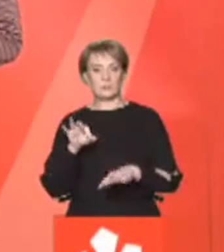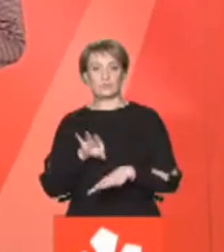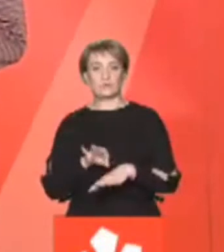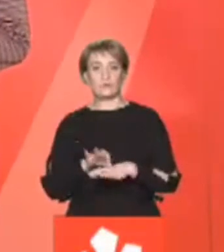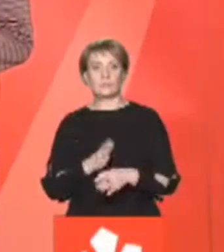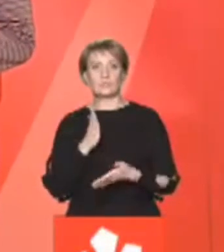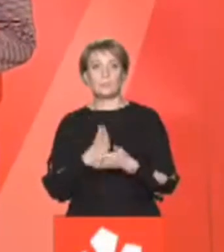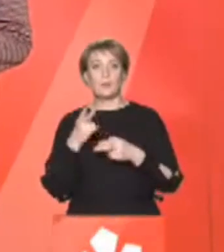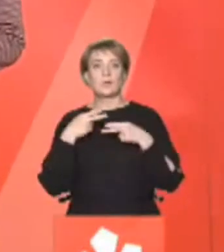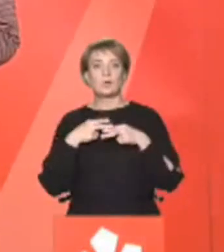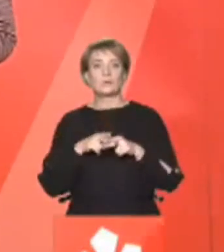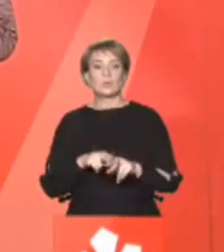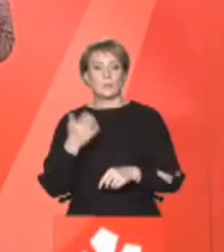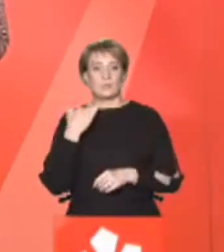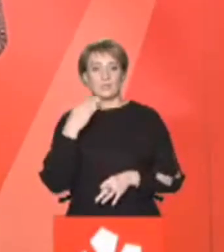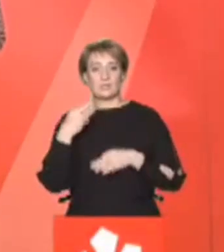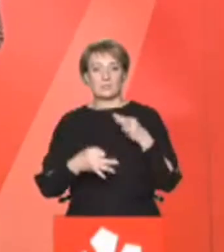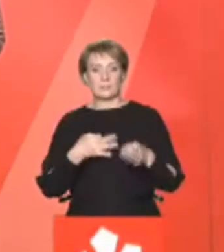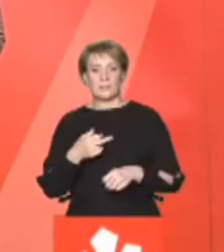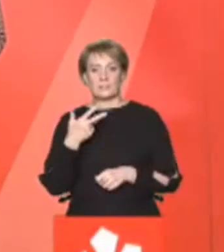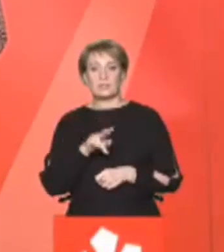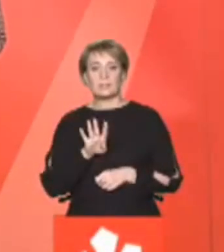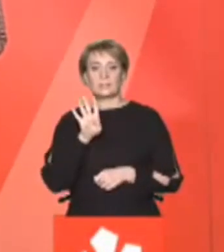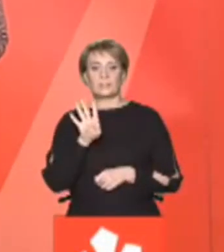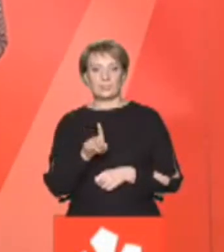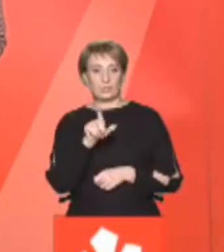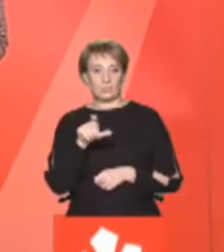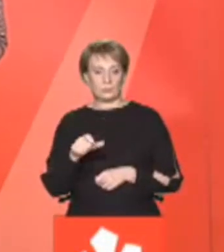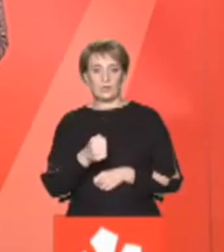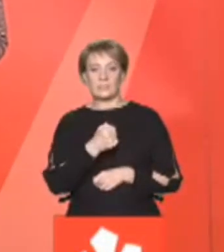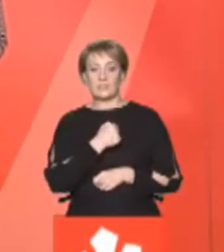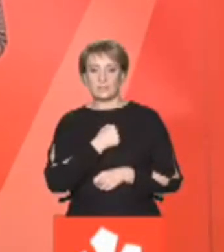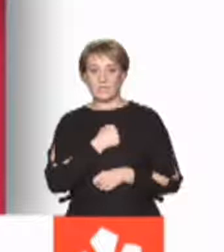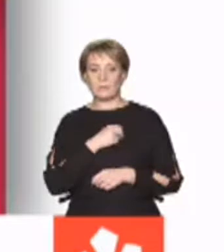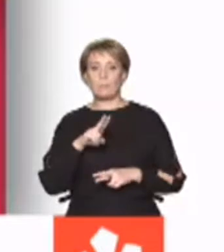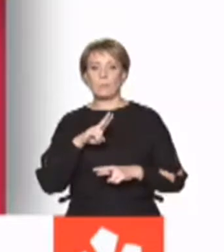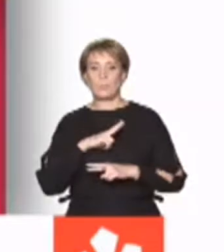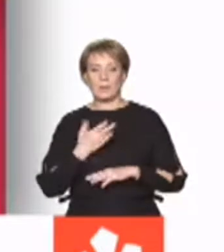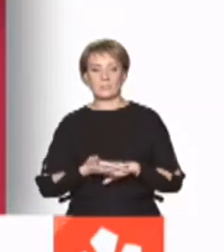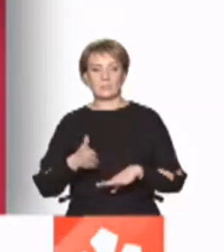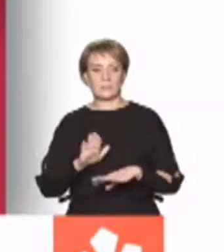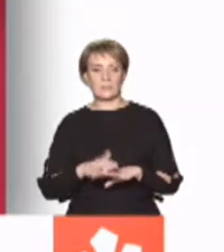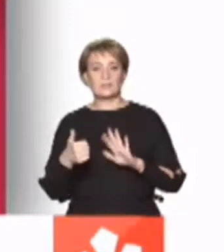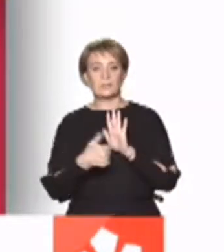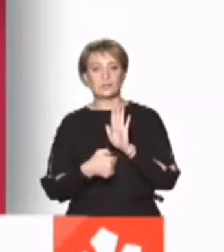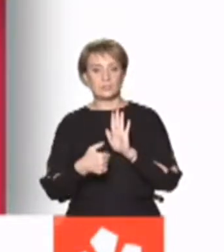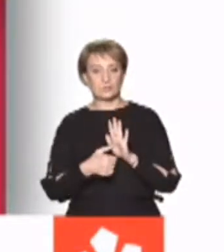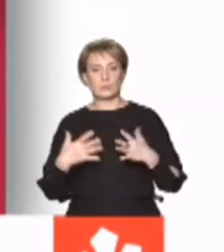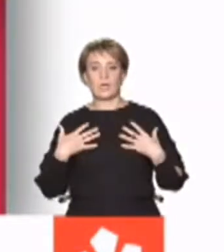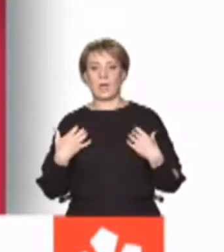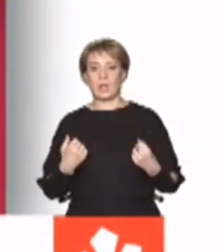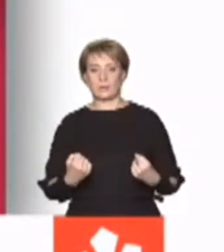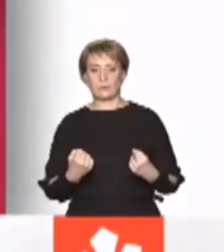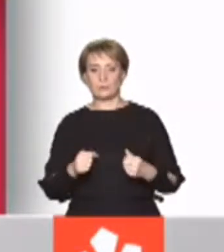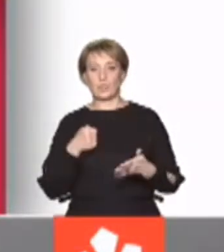коронавірус маємо у столиці за минулу добу. 34 людини, на жаль, померли від ускладнень, але понад 600 одужали.